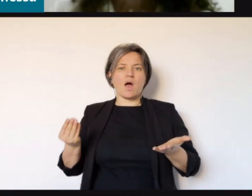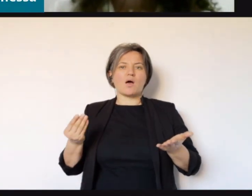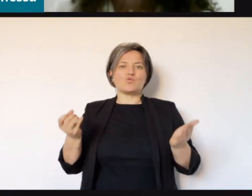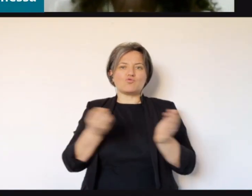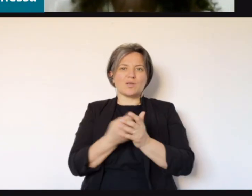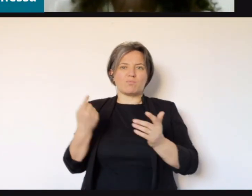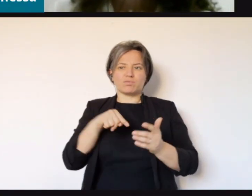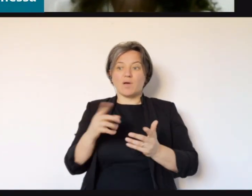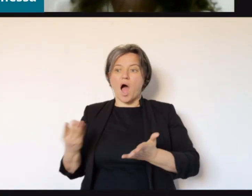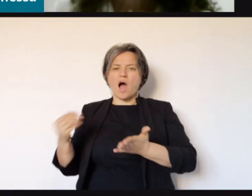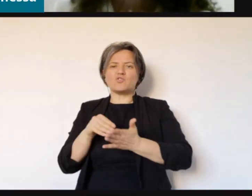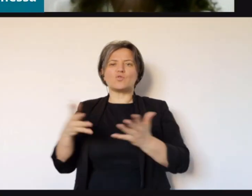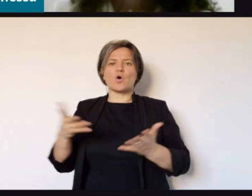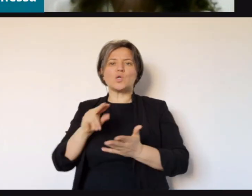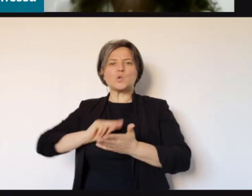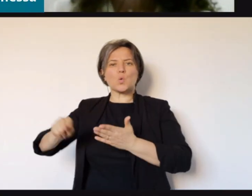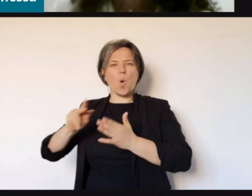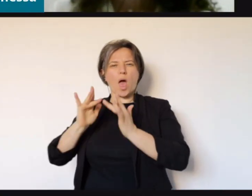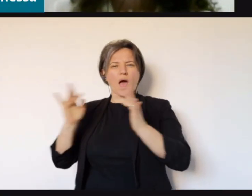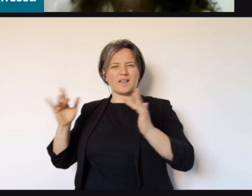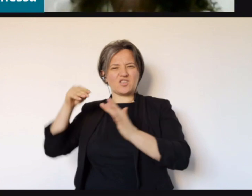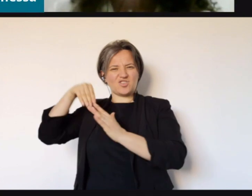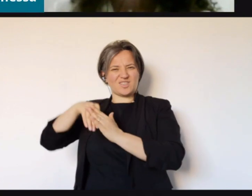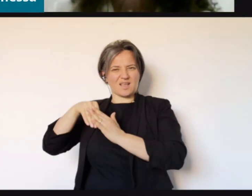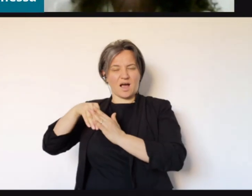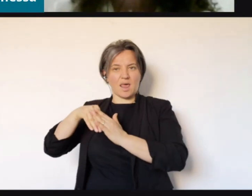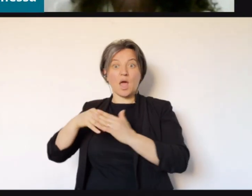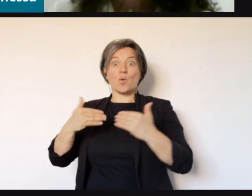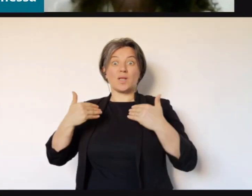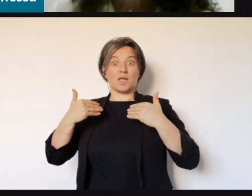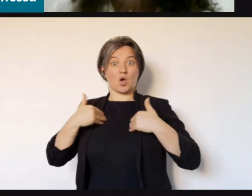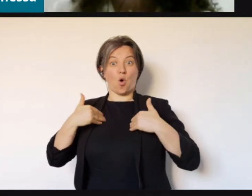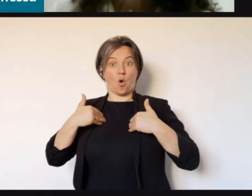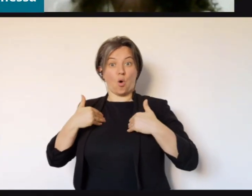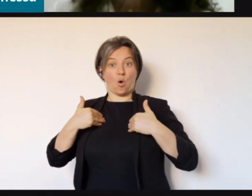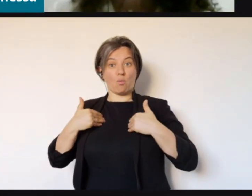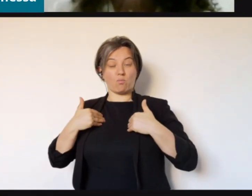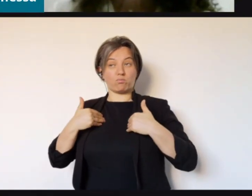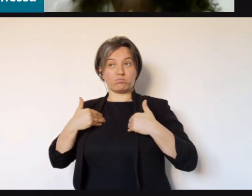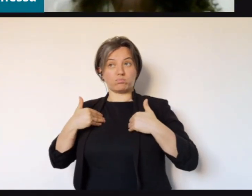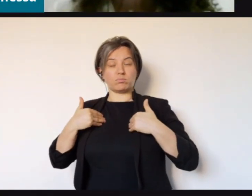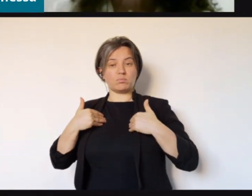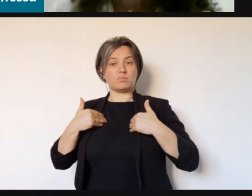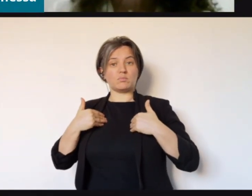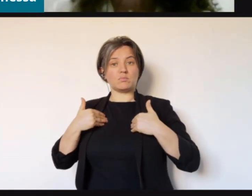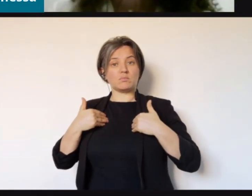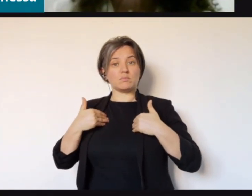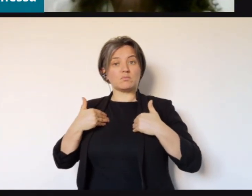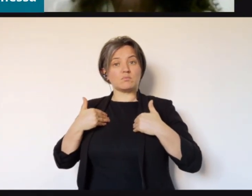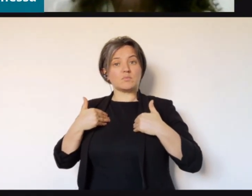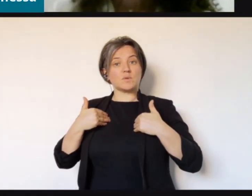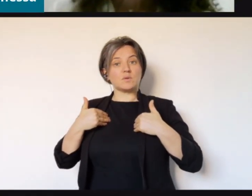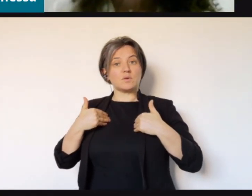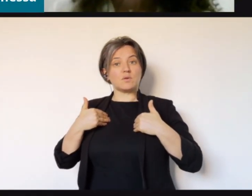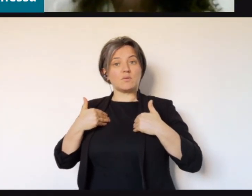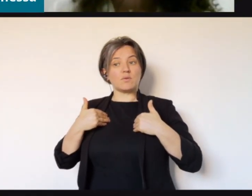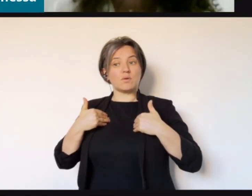la scuola digitale, allora io promuoverò,